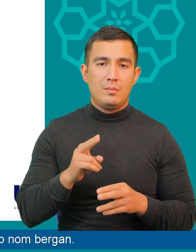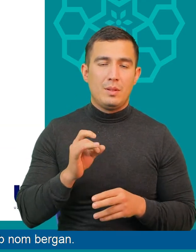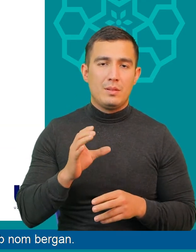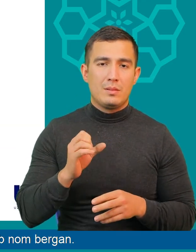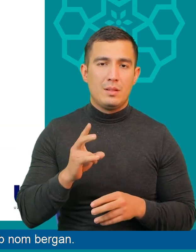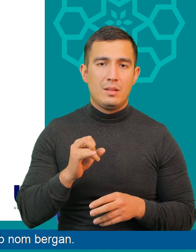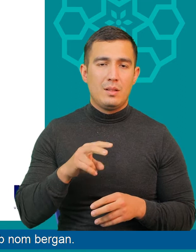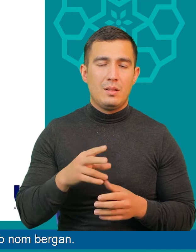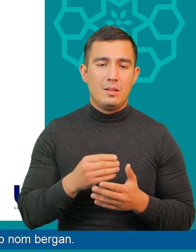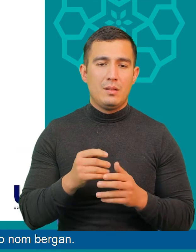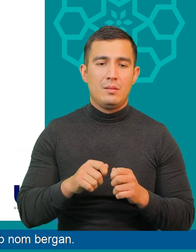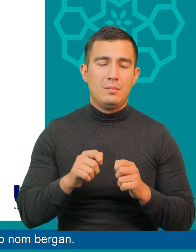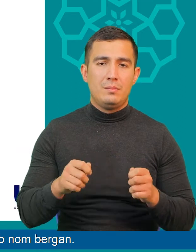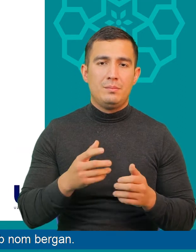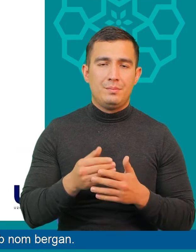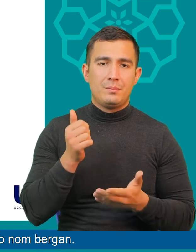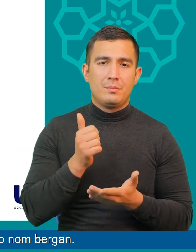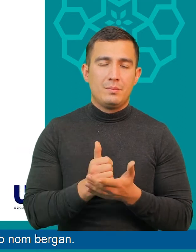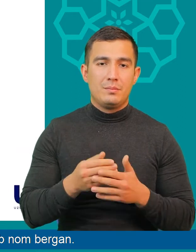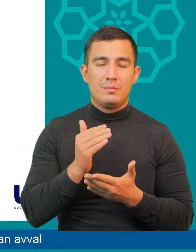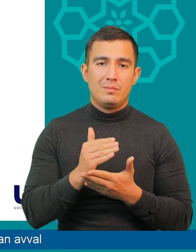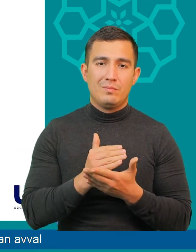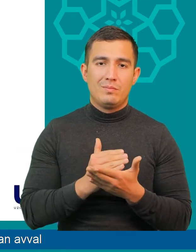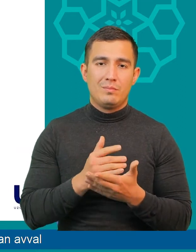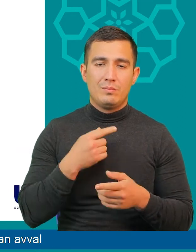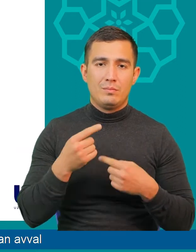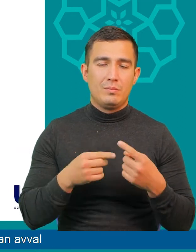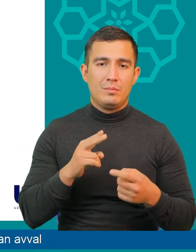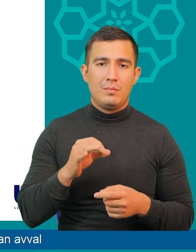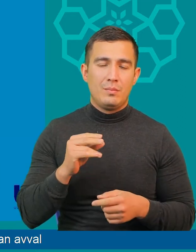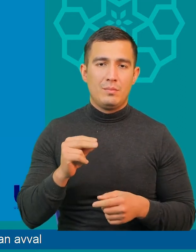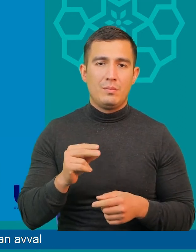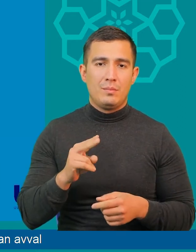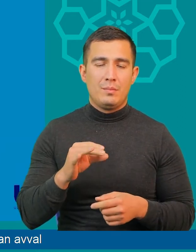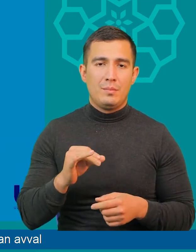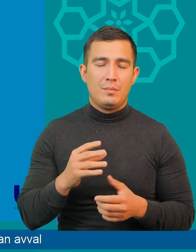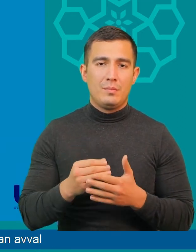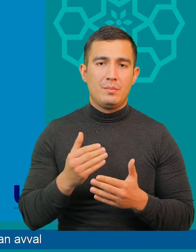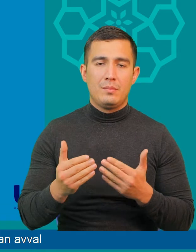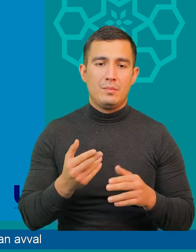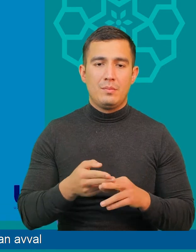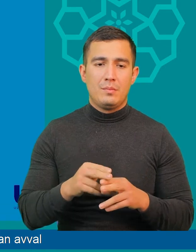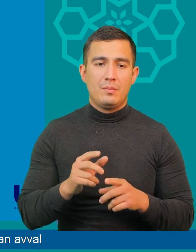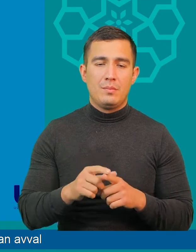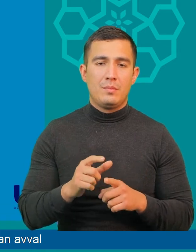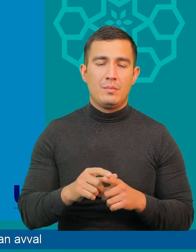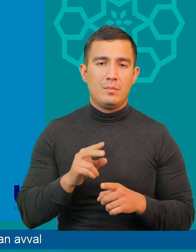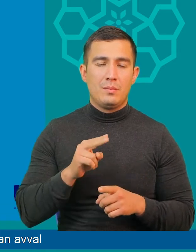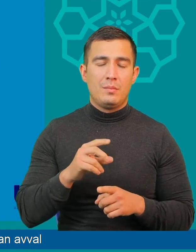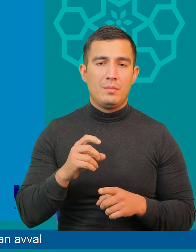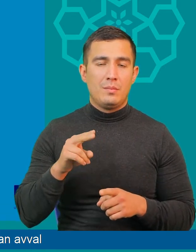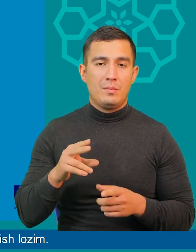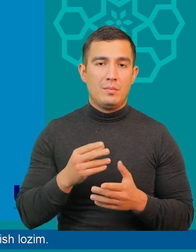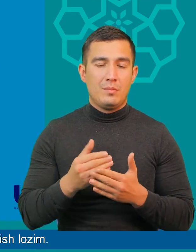homepage, shaxsiy bosh sahifa deb nom bergan. PHP veb texnologiyalar tili. PHP ni o'rganish